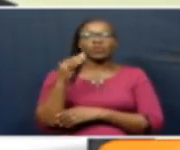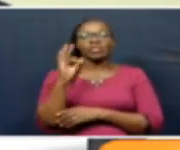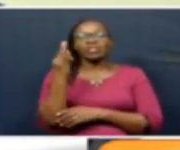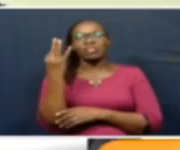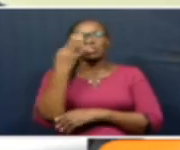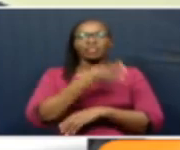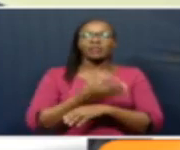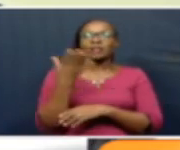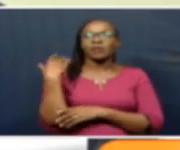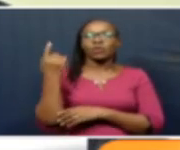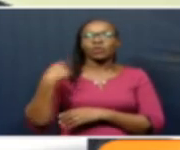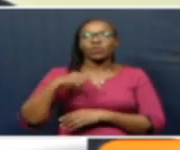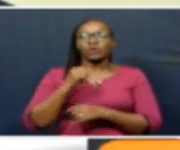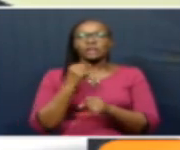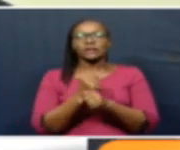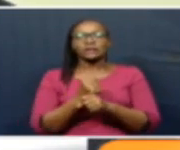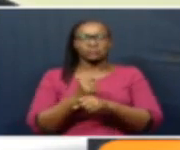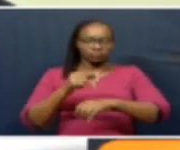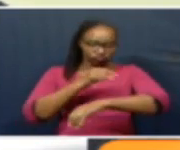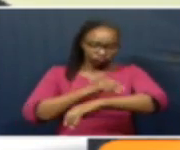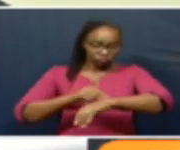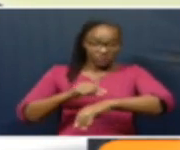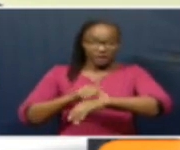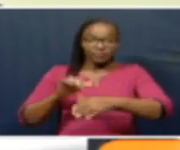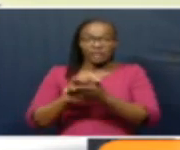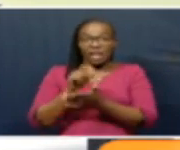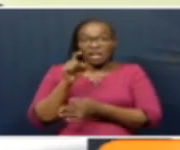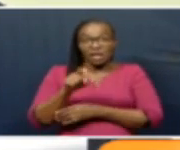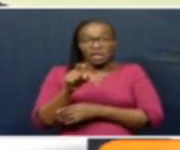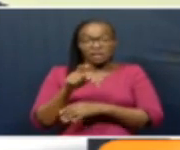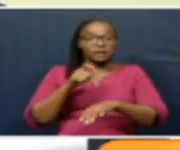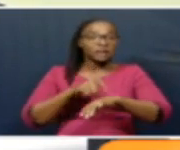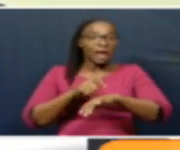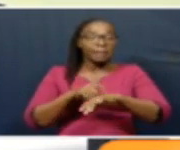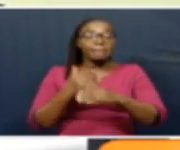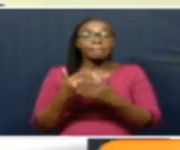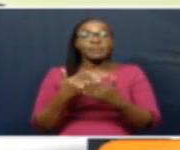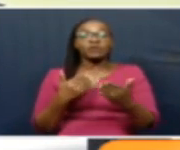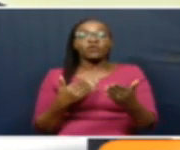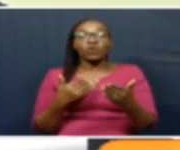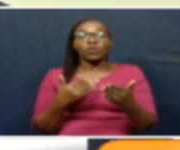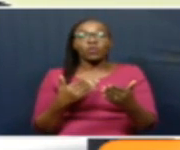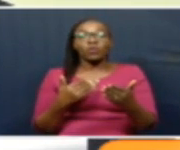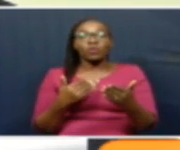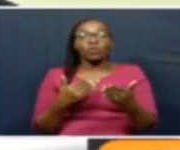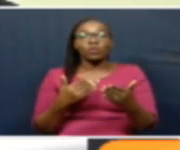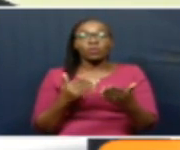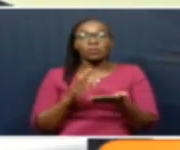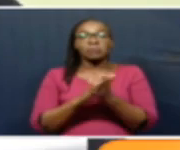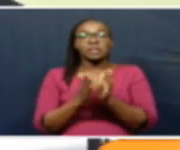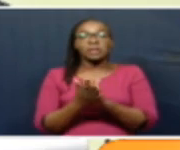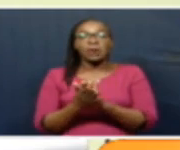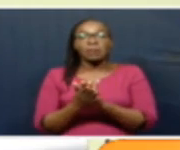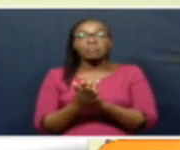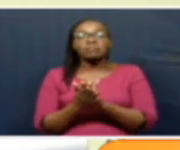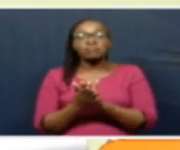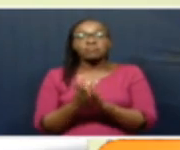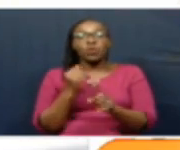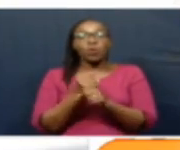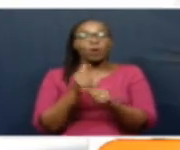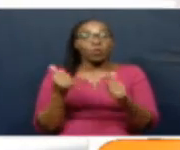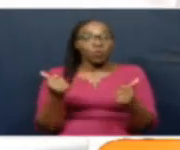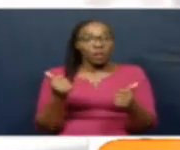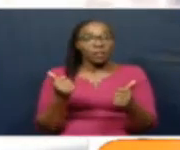the nerves take a while before they become functional.